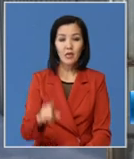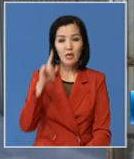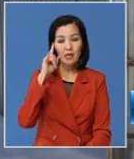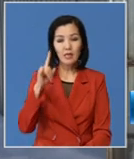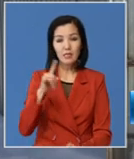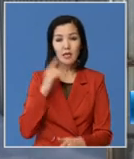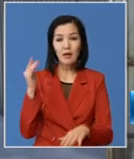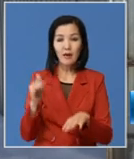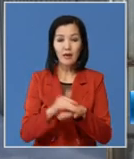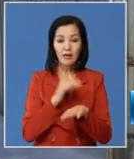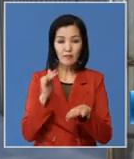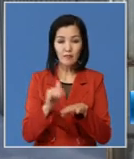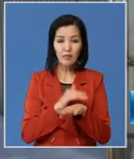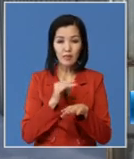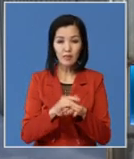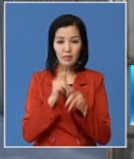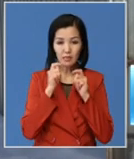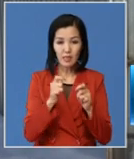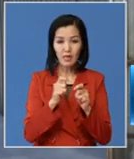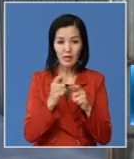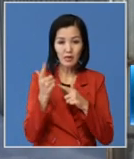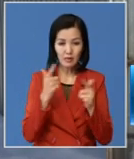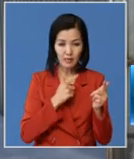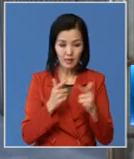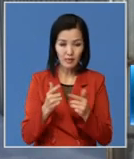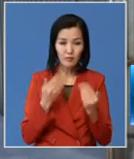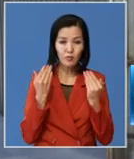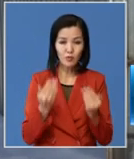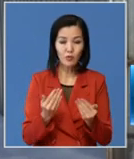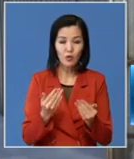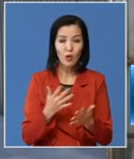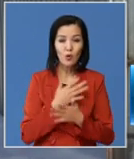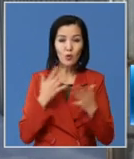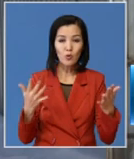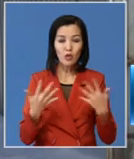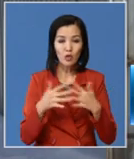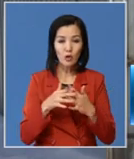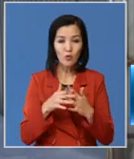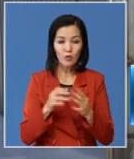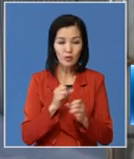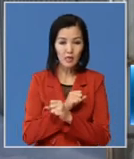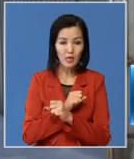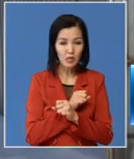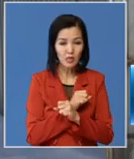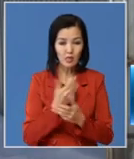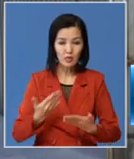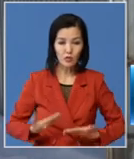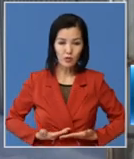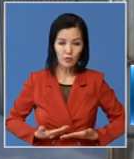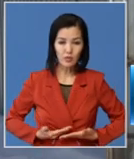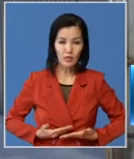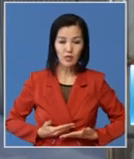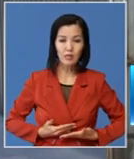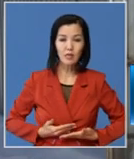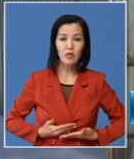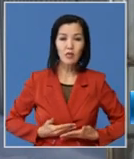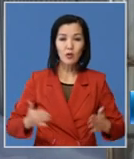1000 гектардан аса жерді тұрмысты қалдықтардан арылтты. Жаз бойы жұмыс істеген жастардың еңбегі қорытынды жиында бағаланып,